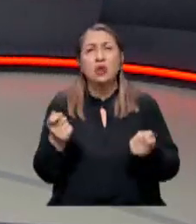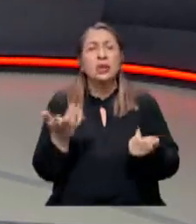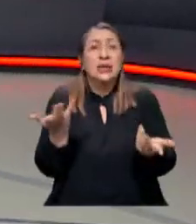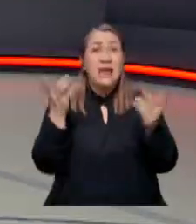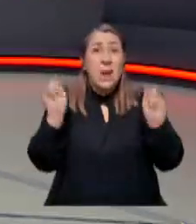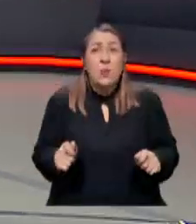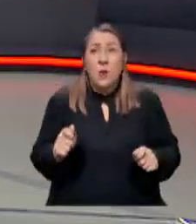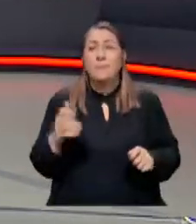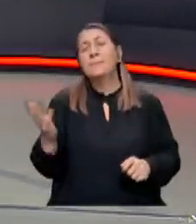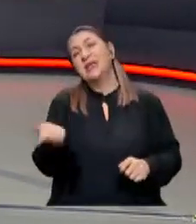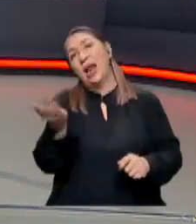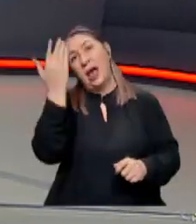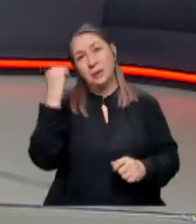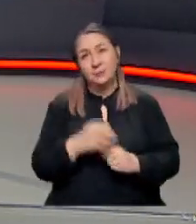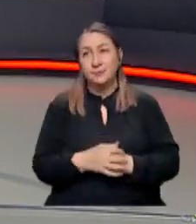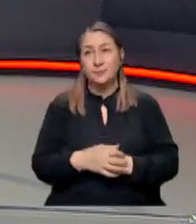nasıl uğraşıyor? Mesela